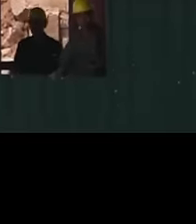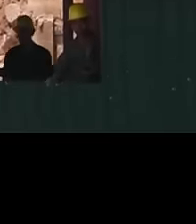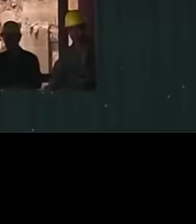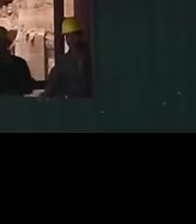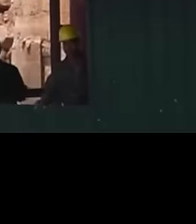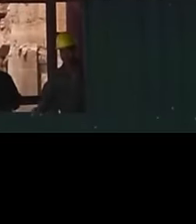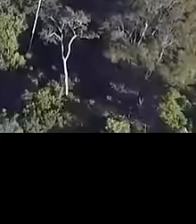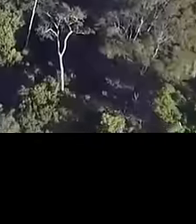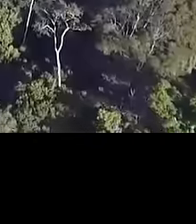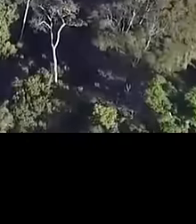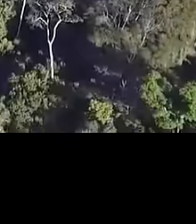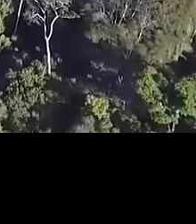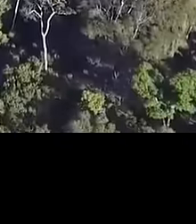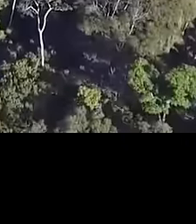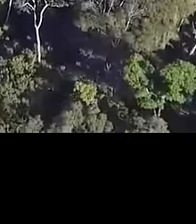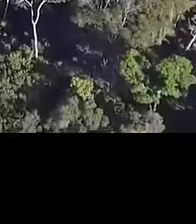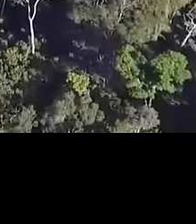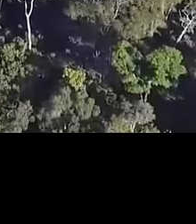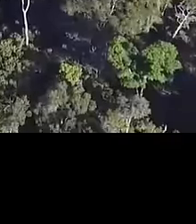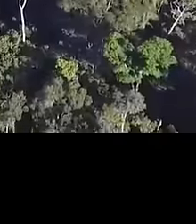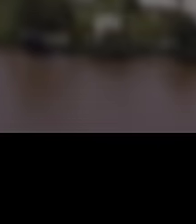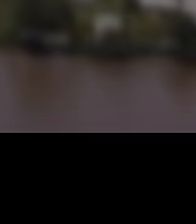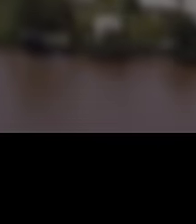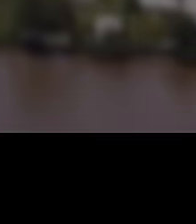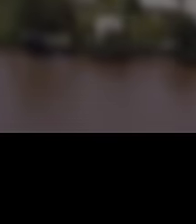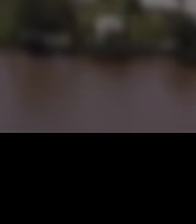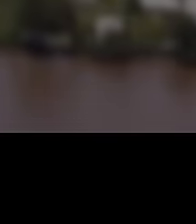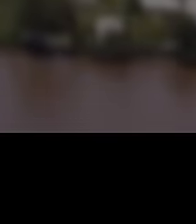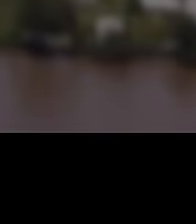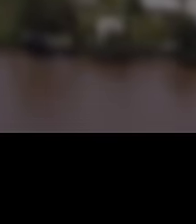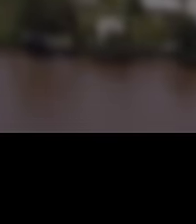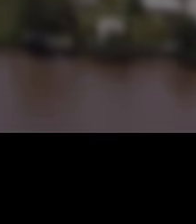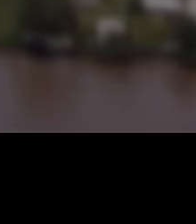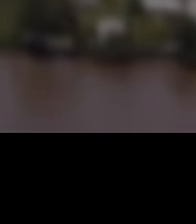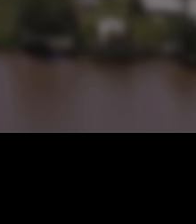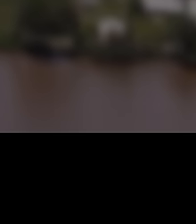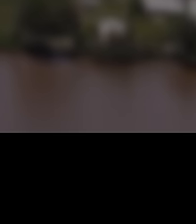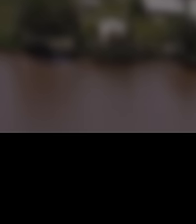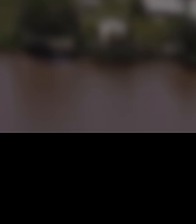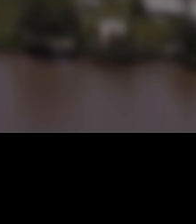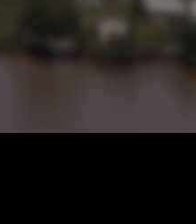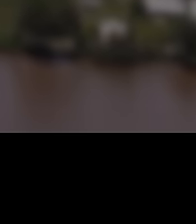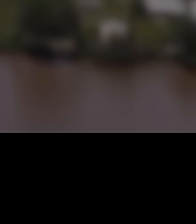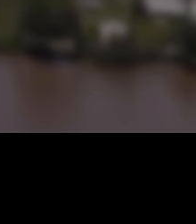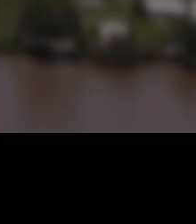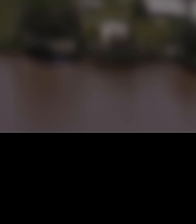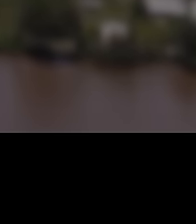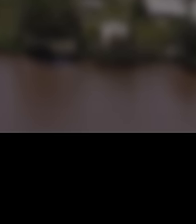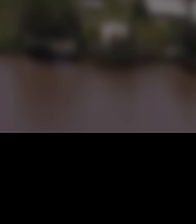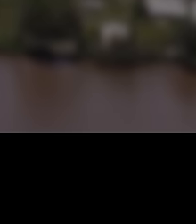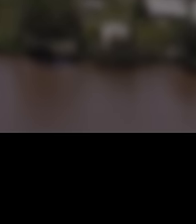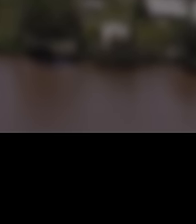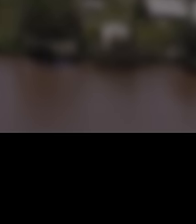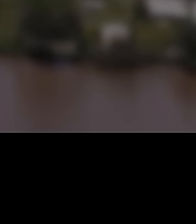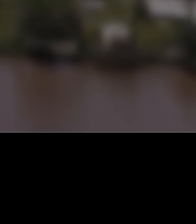natuurlijke hulpbronnen, wat bijdraagt aan economische groei en zelfredzaamheid.